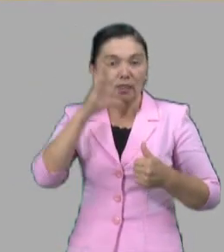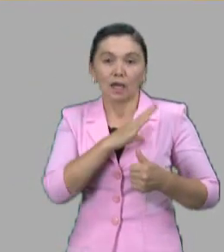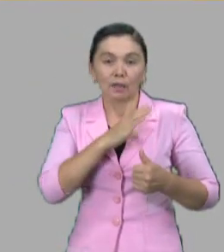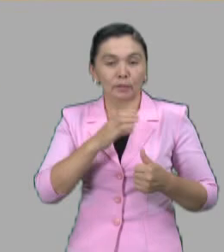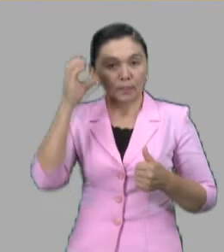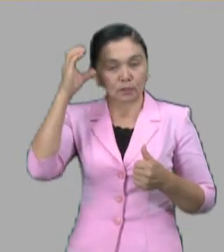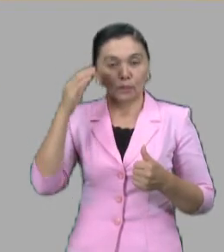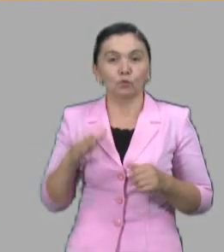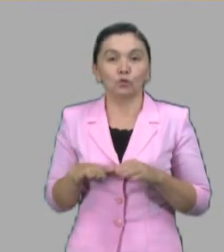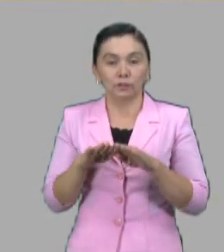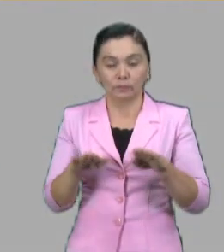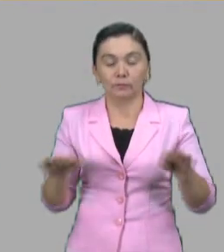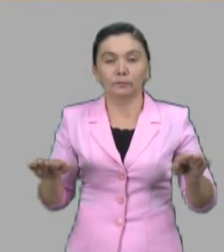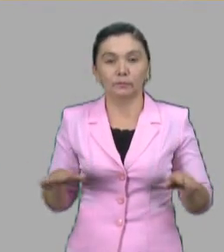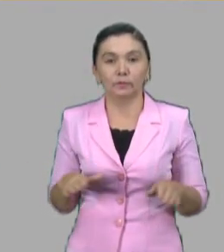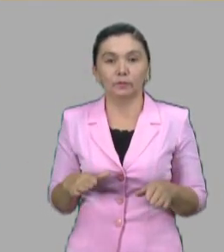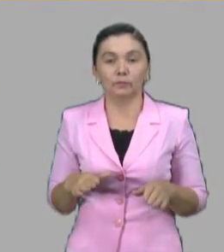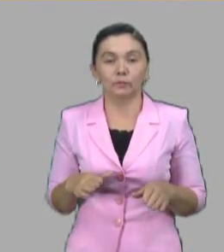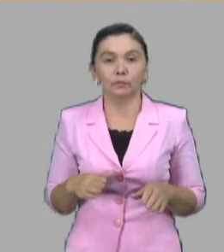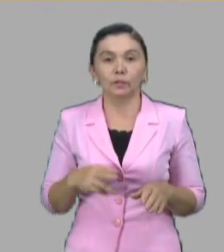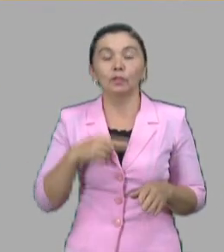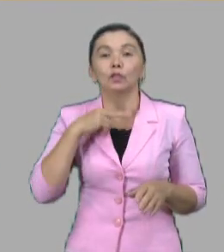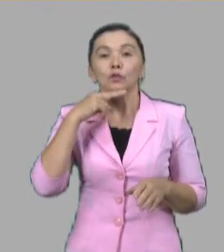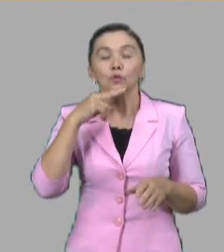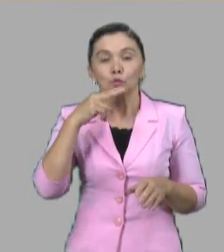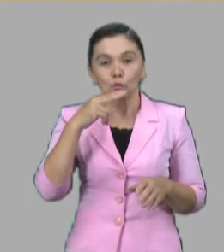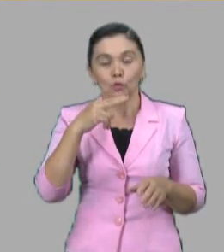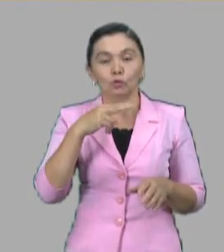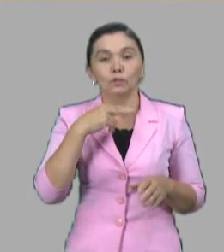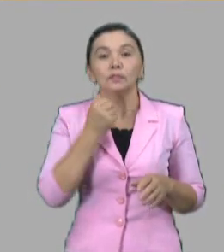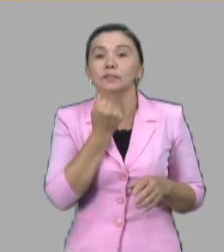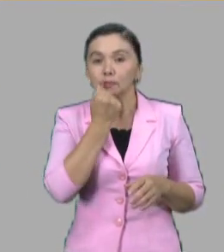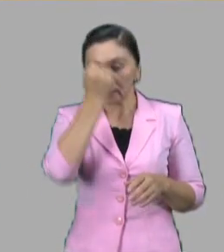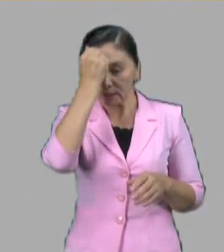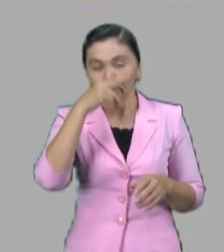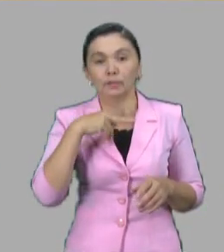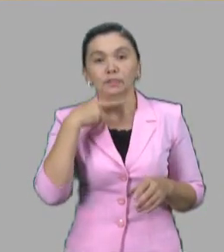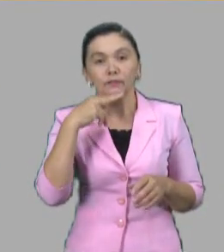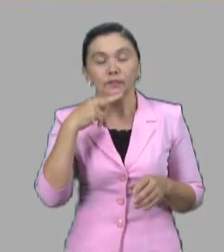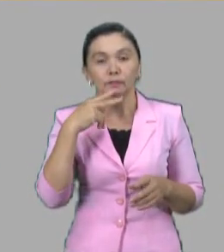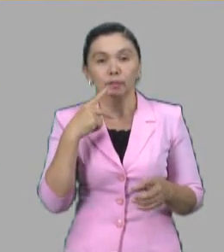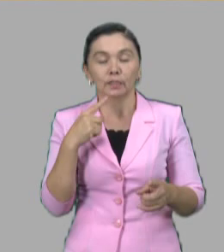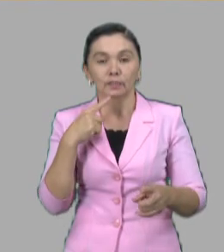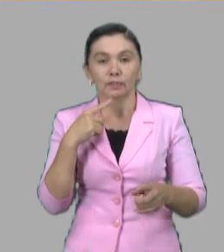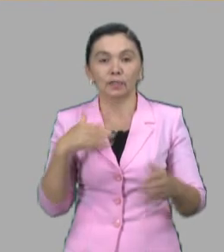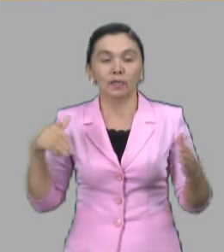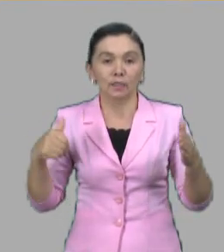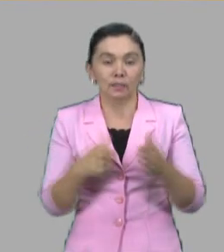болгула деп айткым келет. Көңүл бурганыңар үчүн чоң рахмат. Кийинки